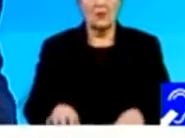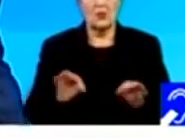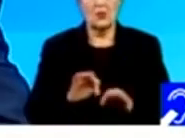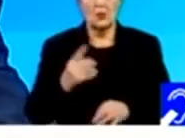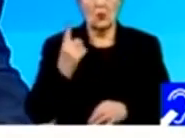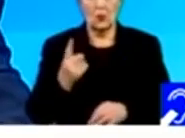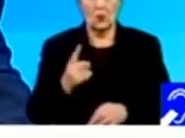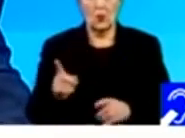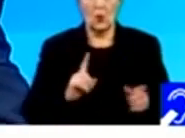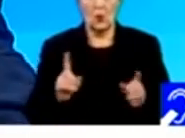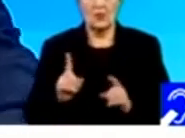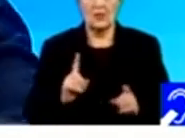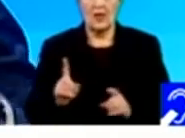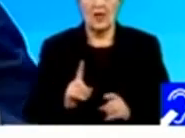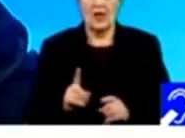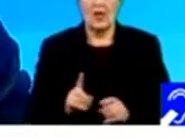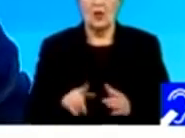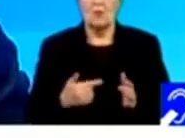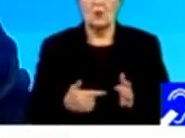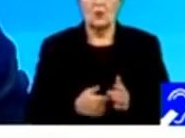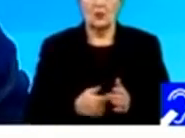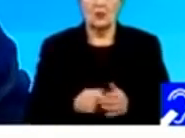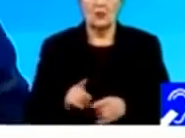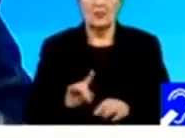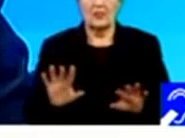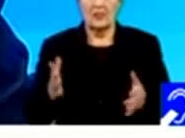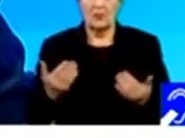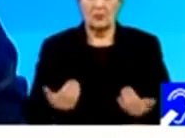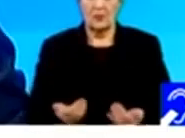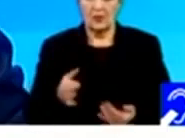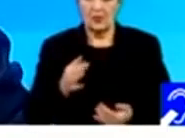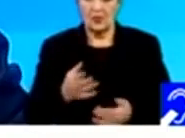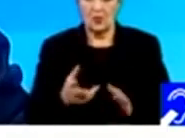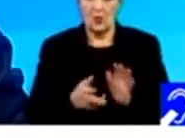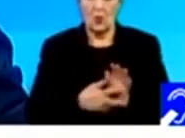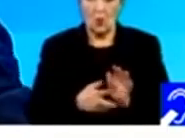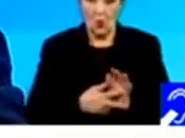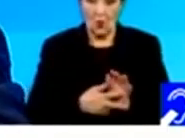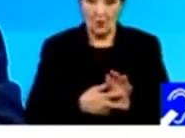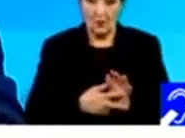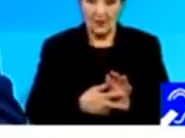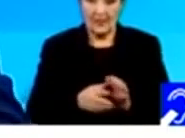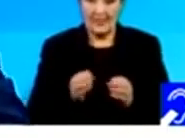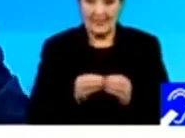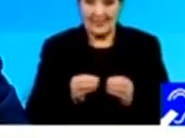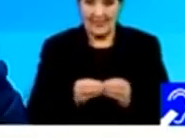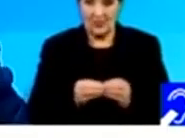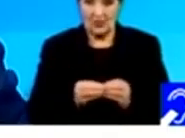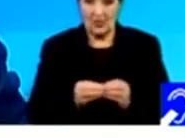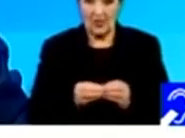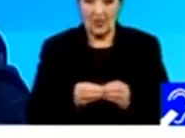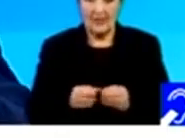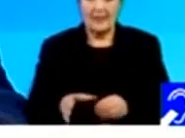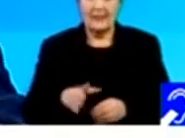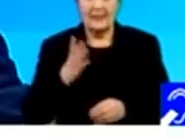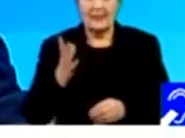niciunul dintre consilierii municipali pentru ceea ce se întâmplă astăzi în Chișinău. 8 din cele 10 construcții, 8 din 10